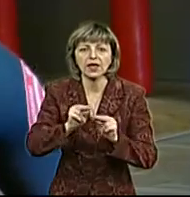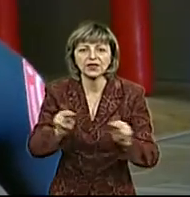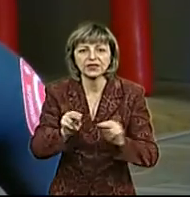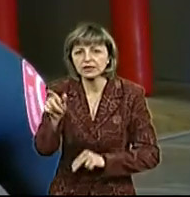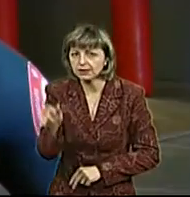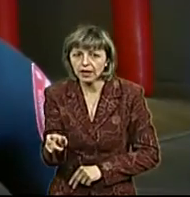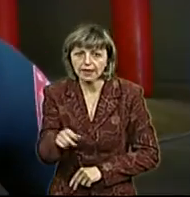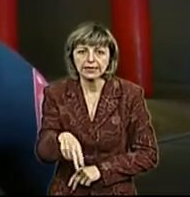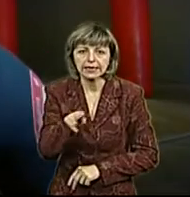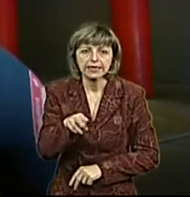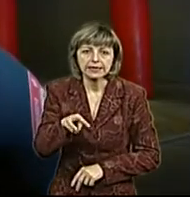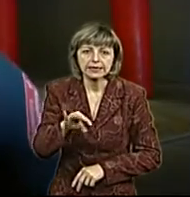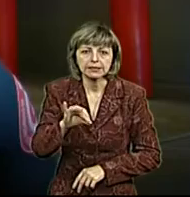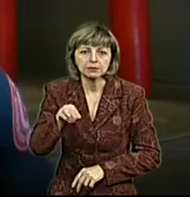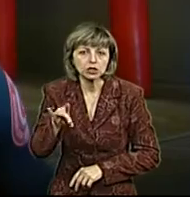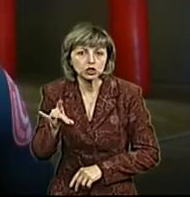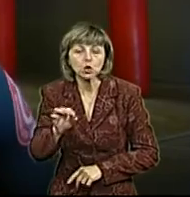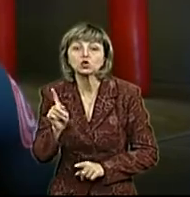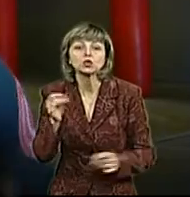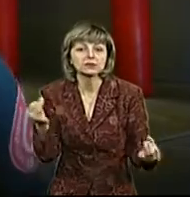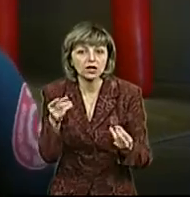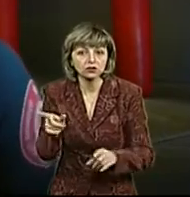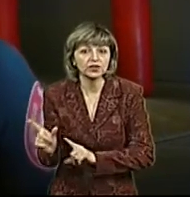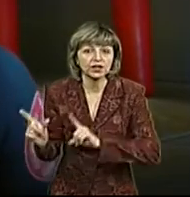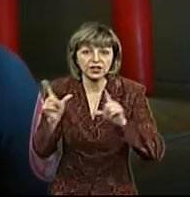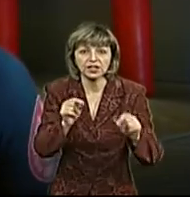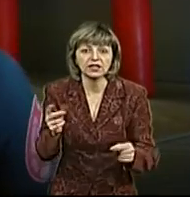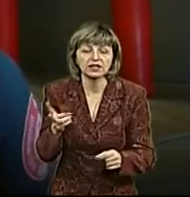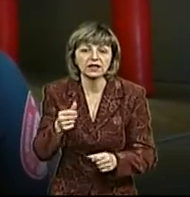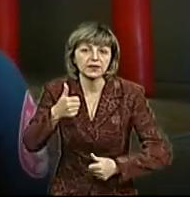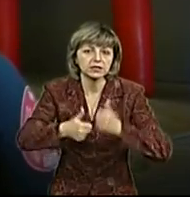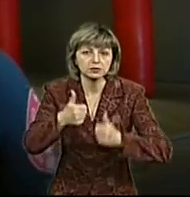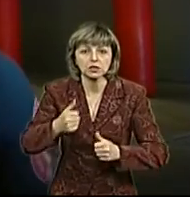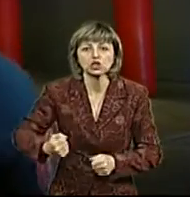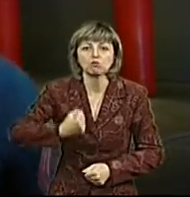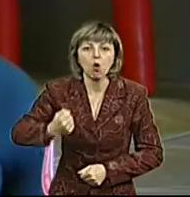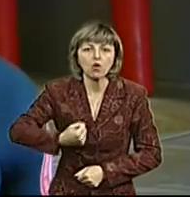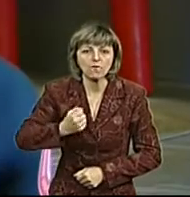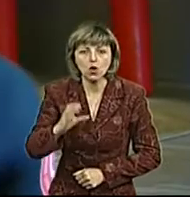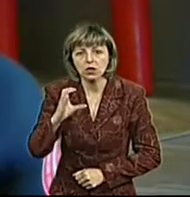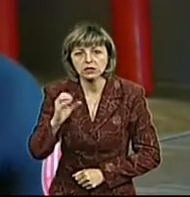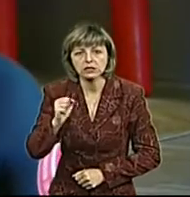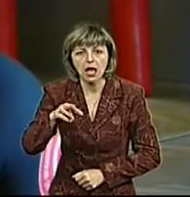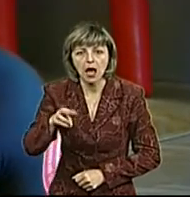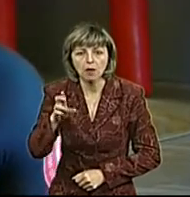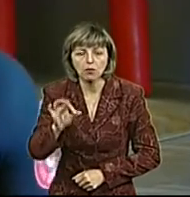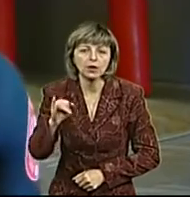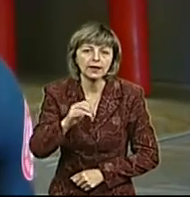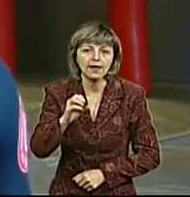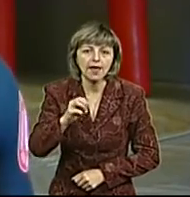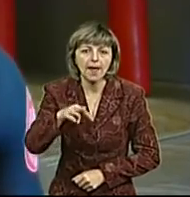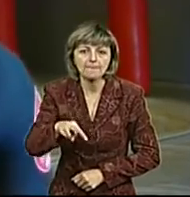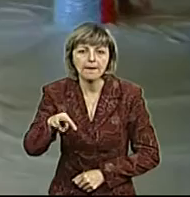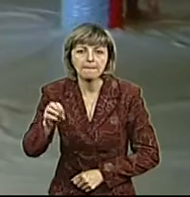Дмитро, чим цікаво, що він їде оці здобутки з бойового самбо і з ММА,